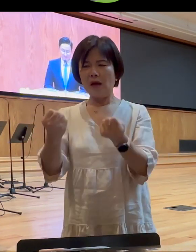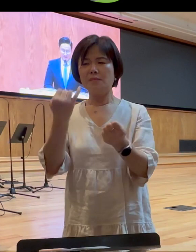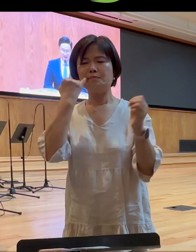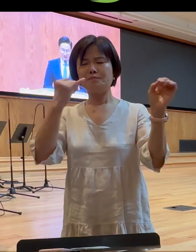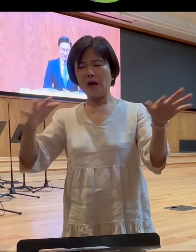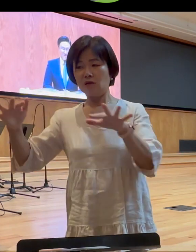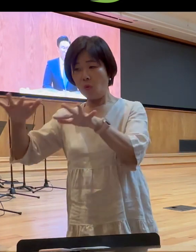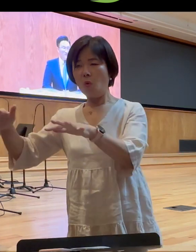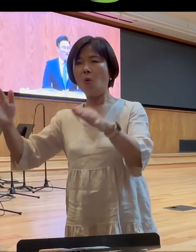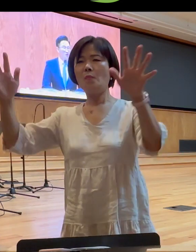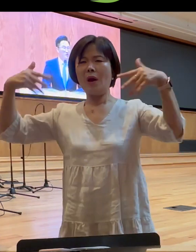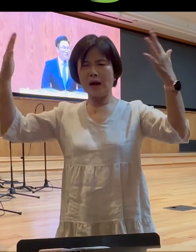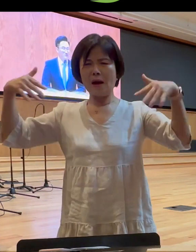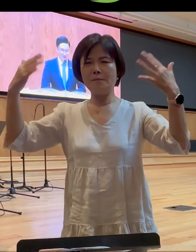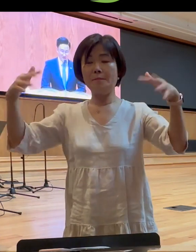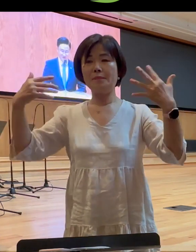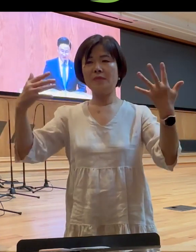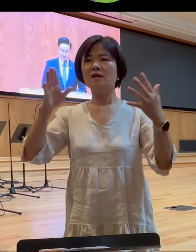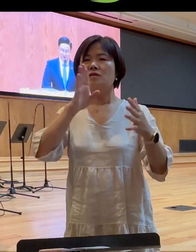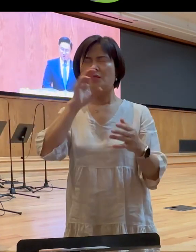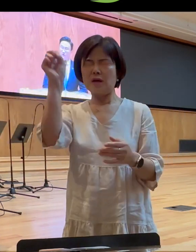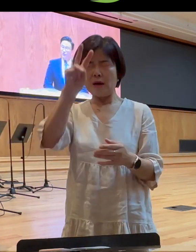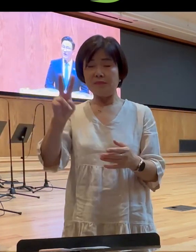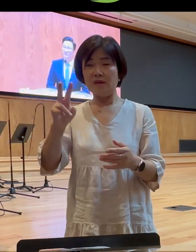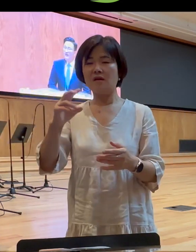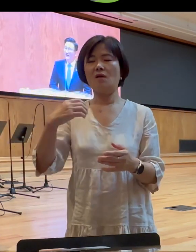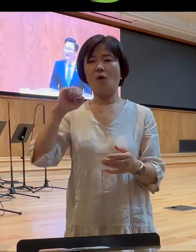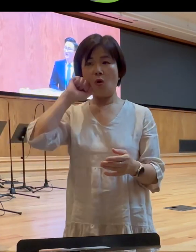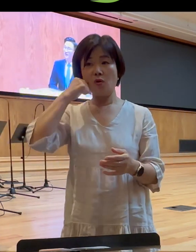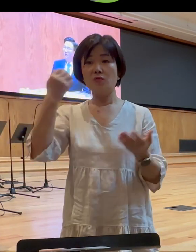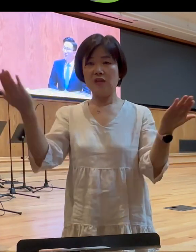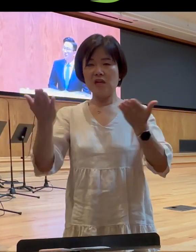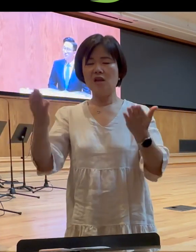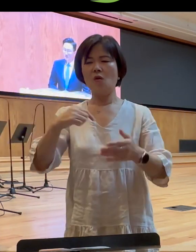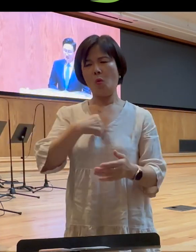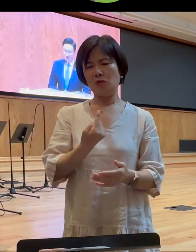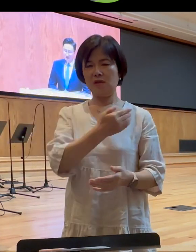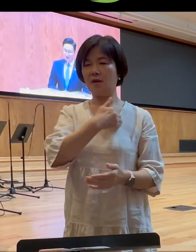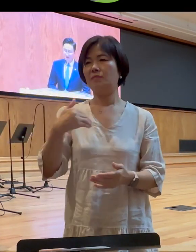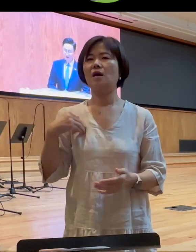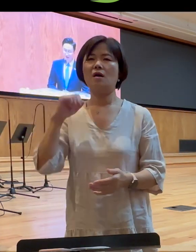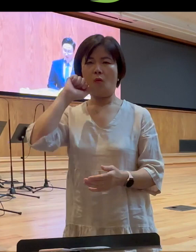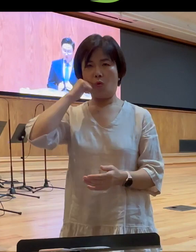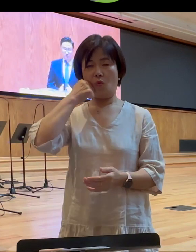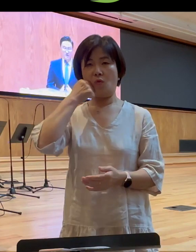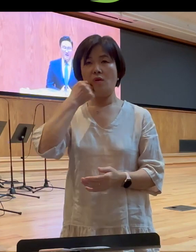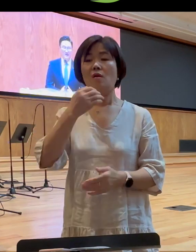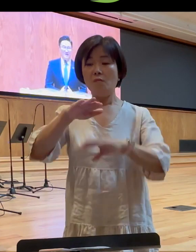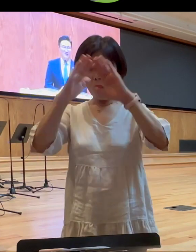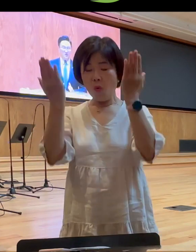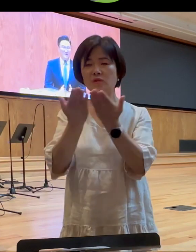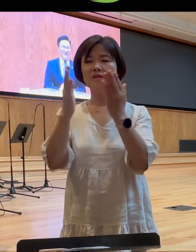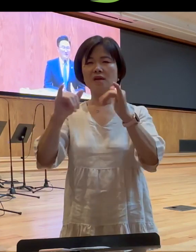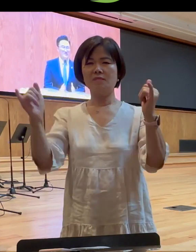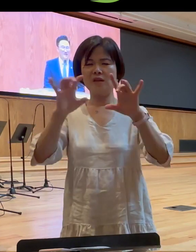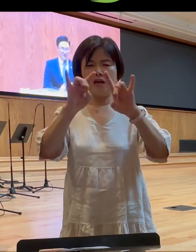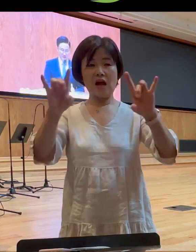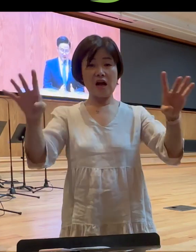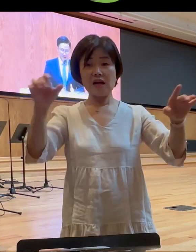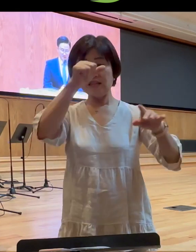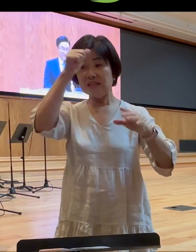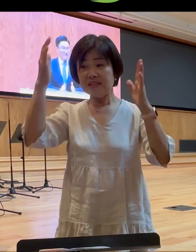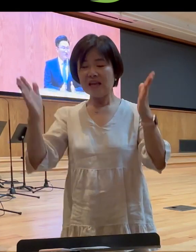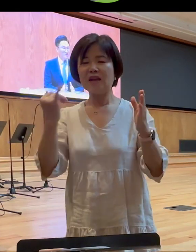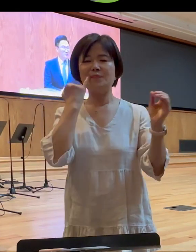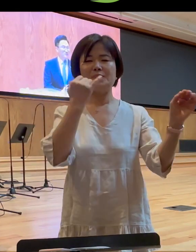바람, 예기치 못한 어려운 일들을 홀로 감당하기란 어렵습니다. 모두가 저마다 인생의